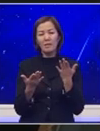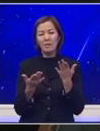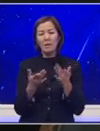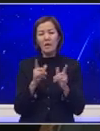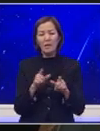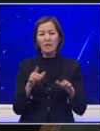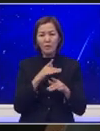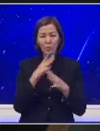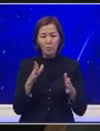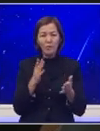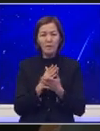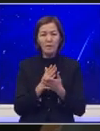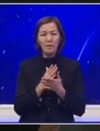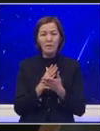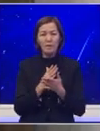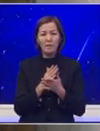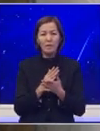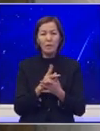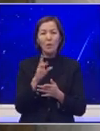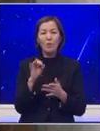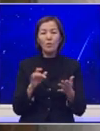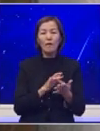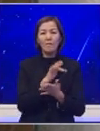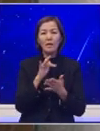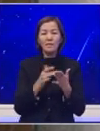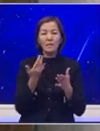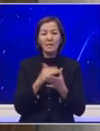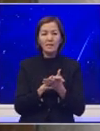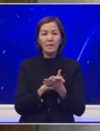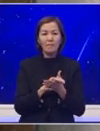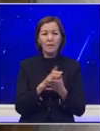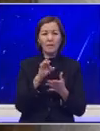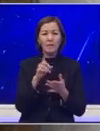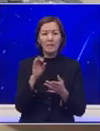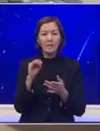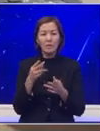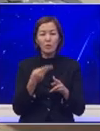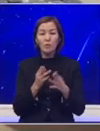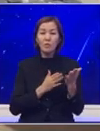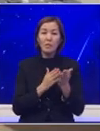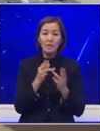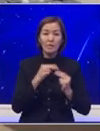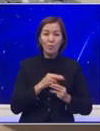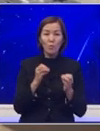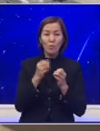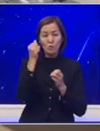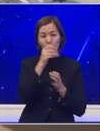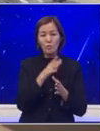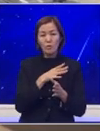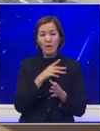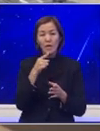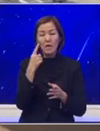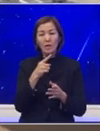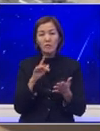көбейді, дейді Анжелика Пакидова. Ол Қонаев қаласындағы ең танымал риэлторлардың бірі. Осы салада жүргеніне 10 жылдан асқан.